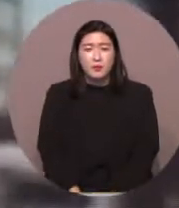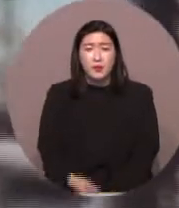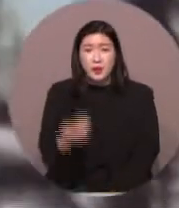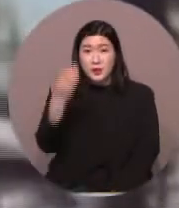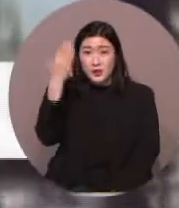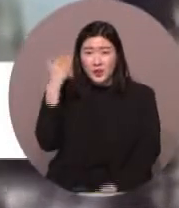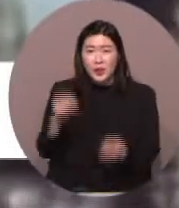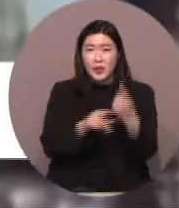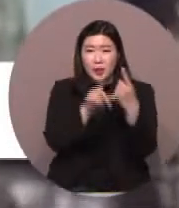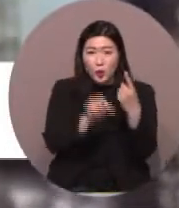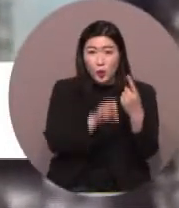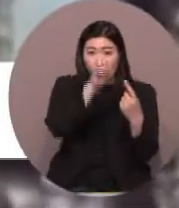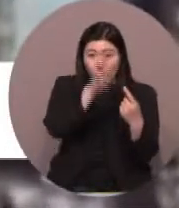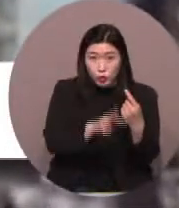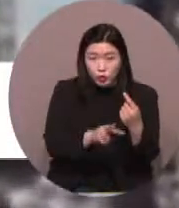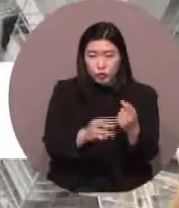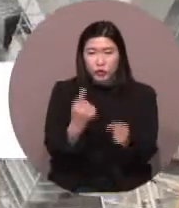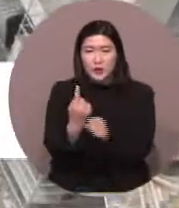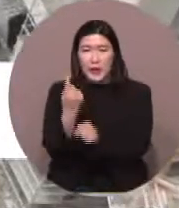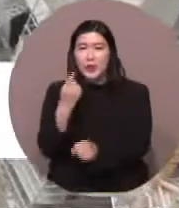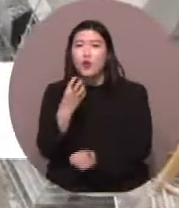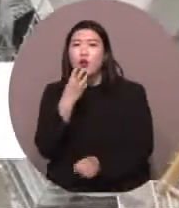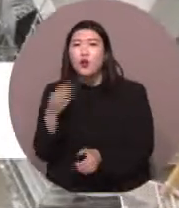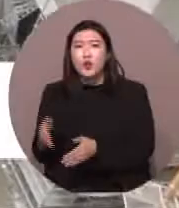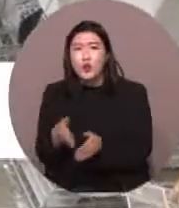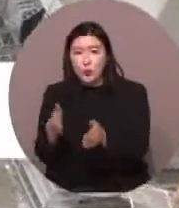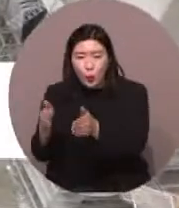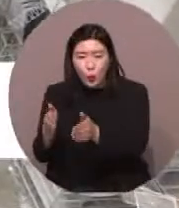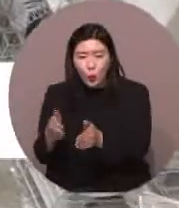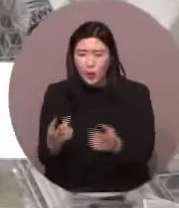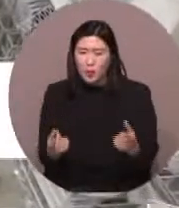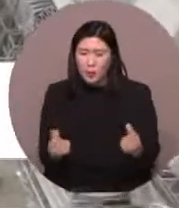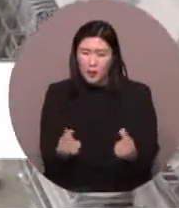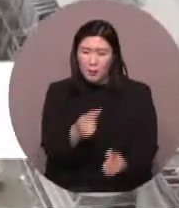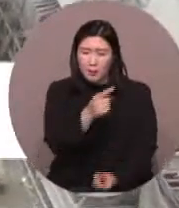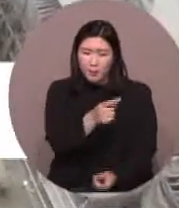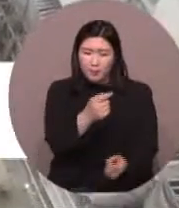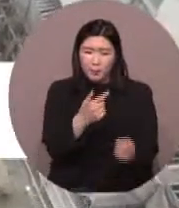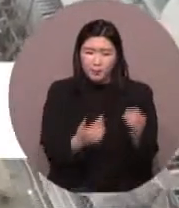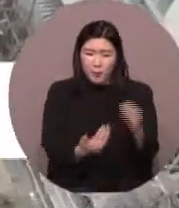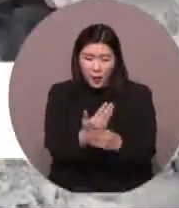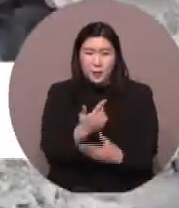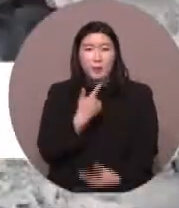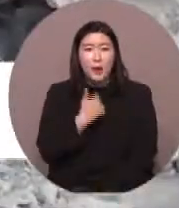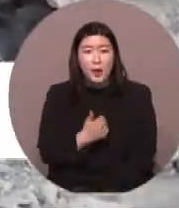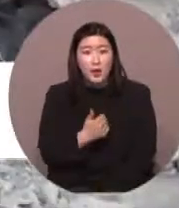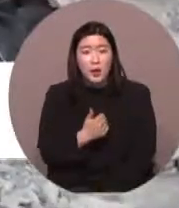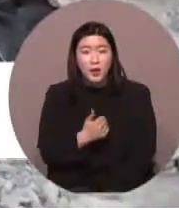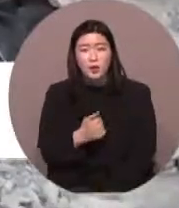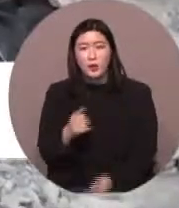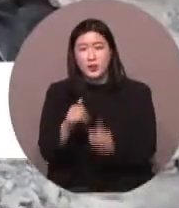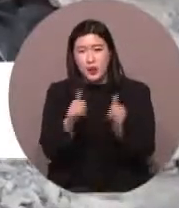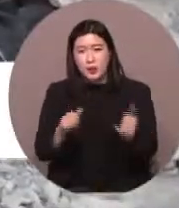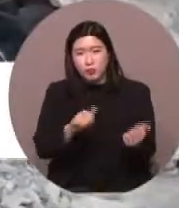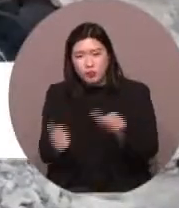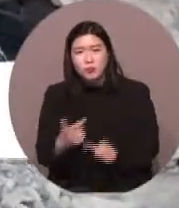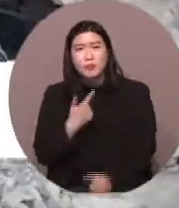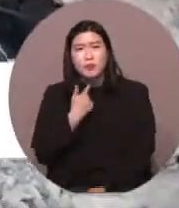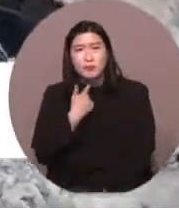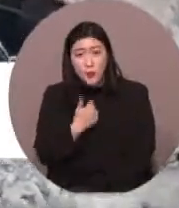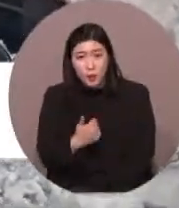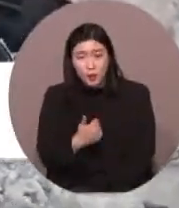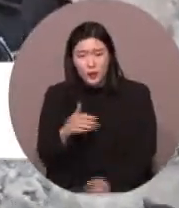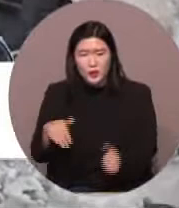지난 1월 광주와 지난해 경기도 시흥에서도 비슷한 사고가 발생하고 또 인명피해까지 잇따르고